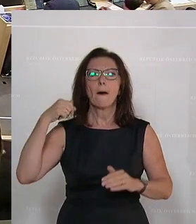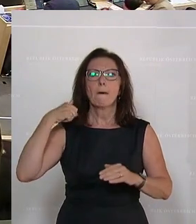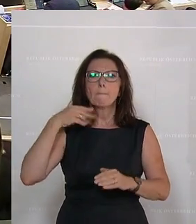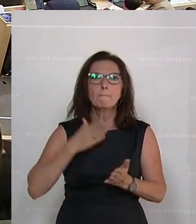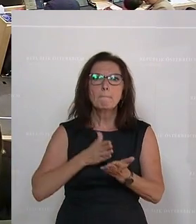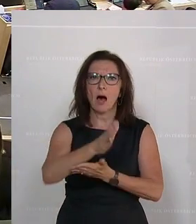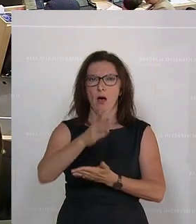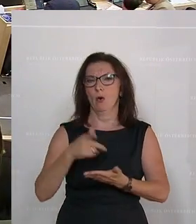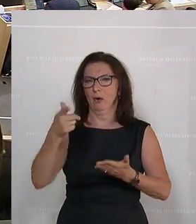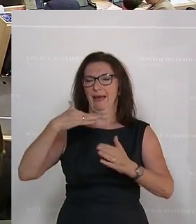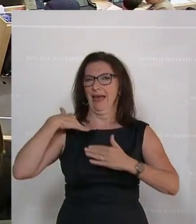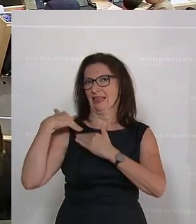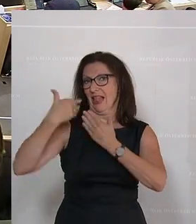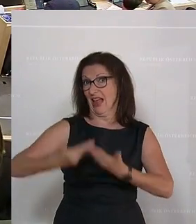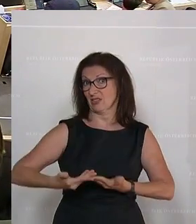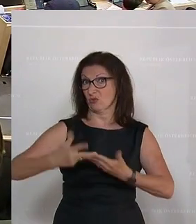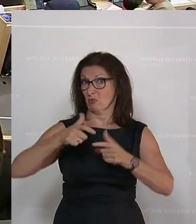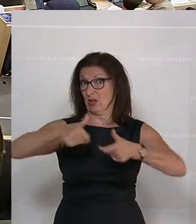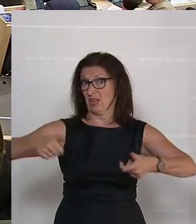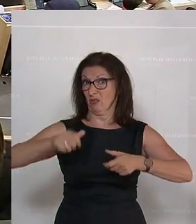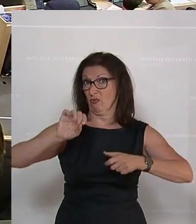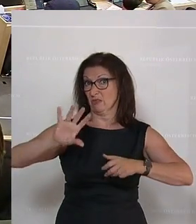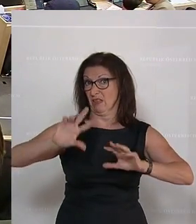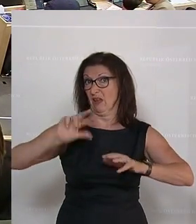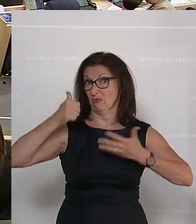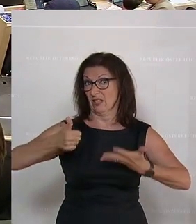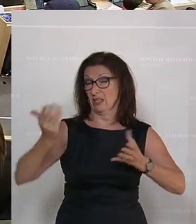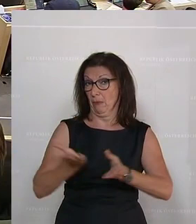favorisiert e durchgeführt werden